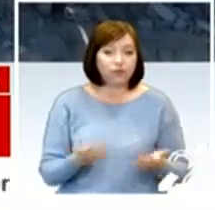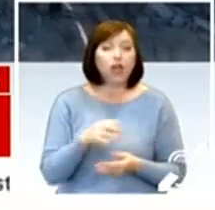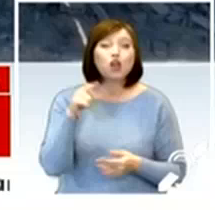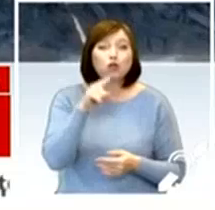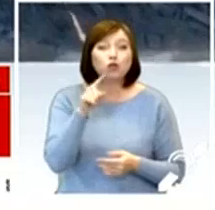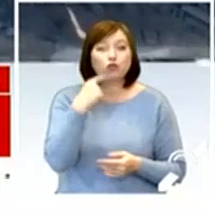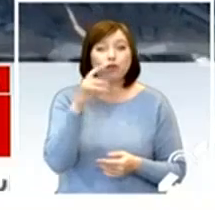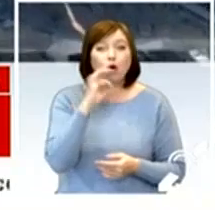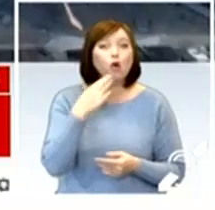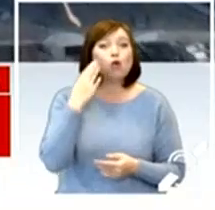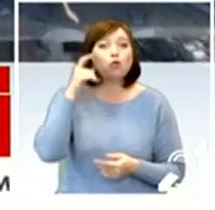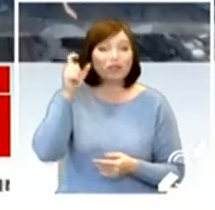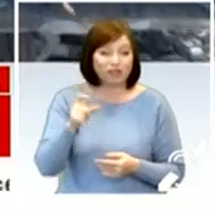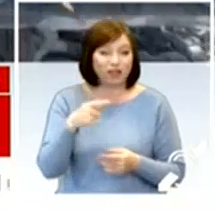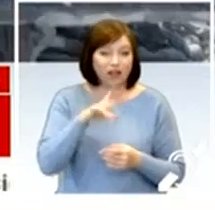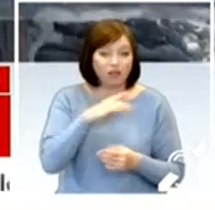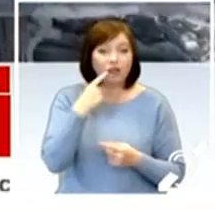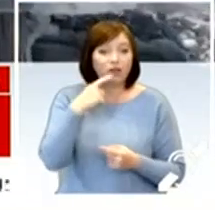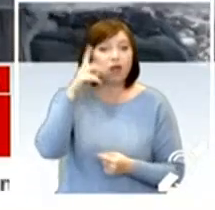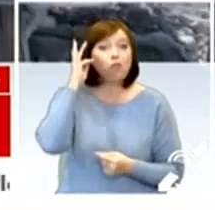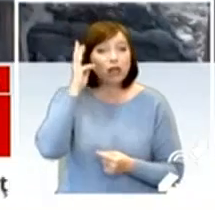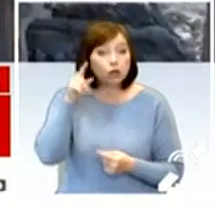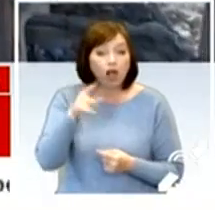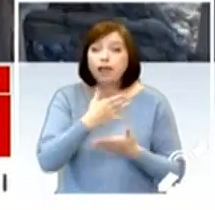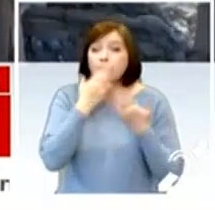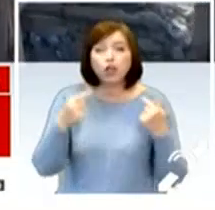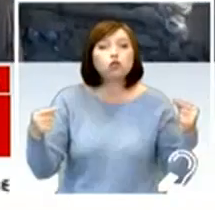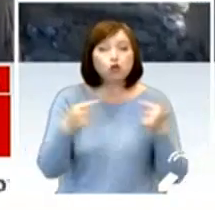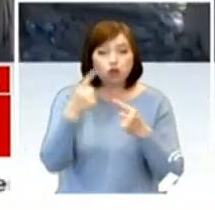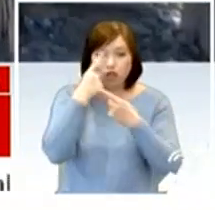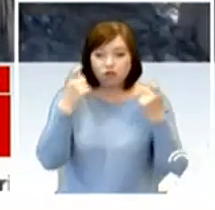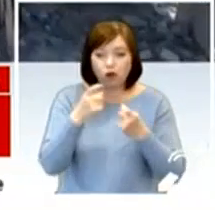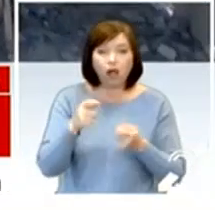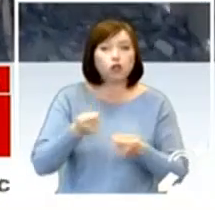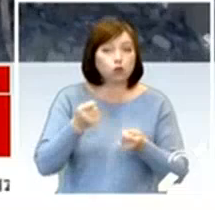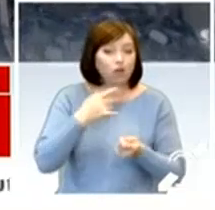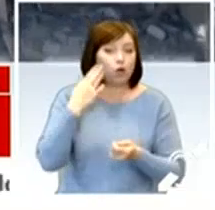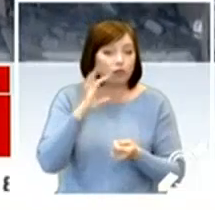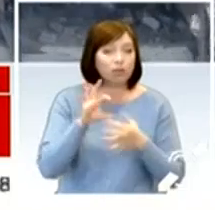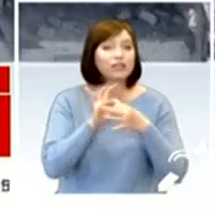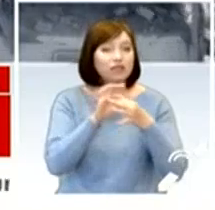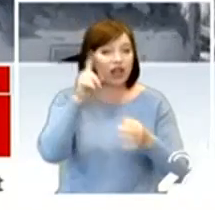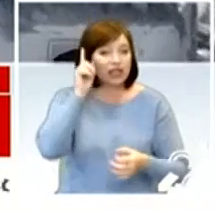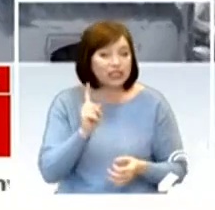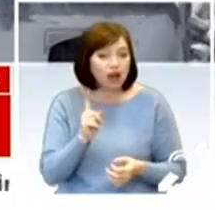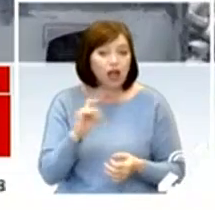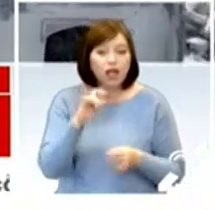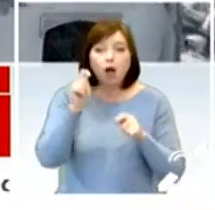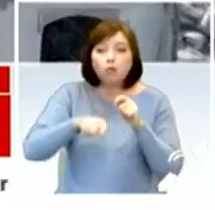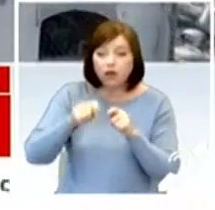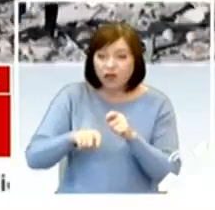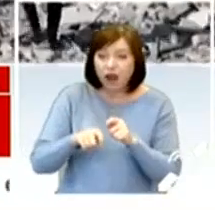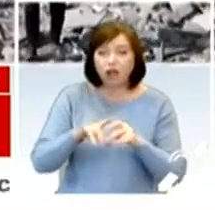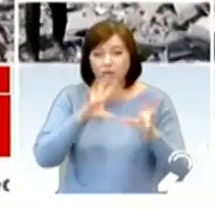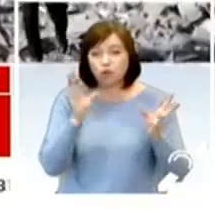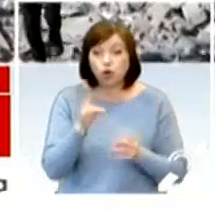tu, am vorbit de la ambasadă, nu sunt date oficiale, autoritățile române se coordonează cu izraelienii și verifică, însă pot să vă spun